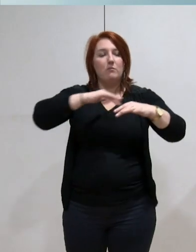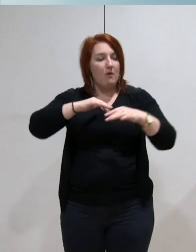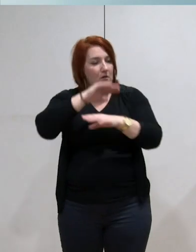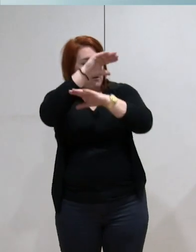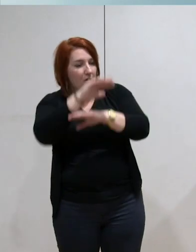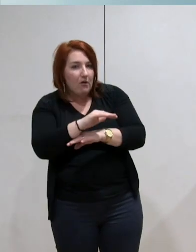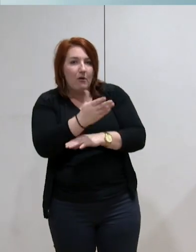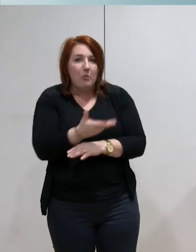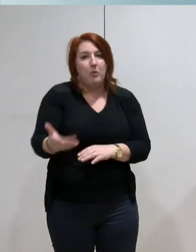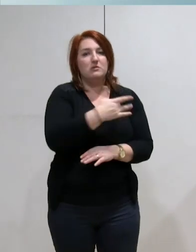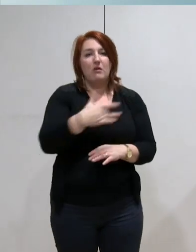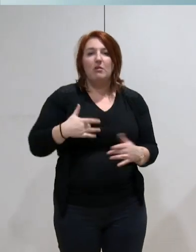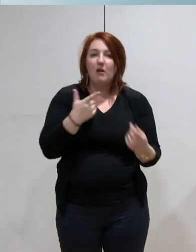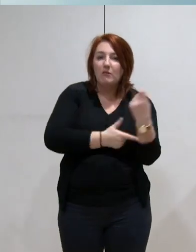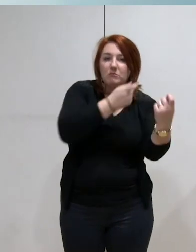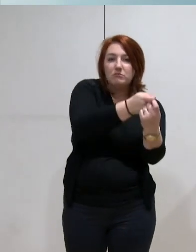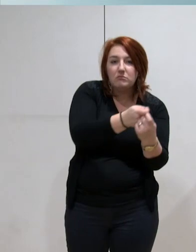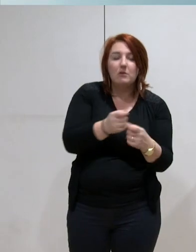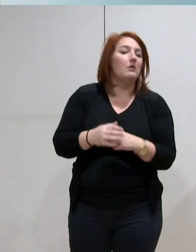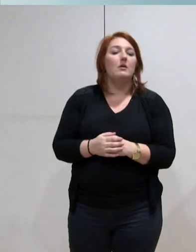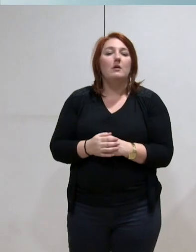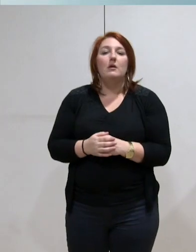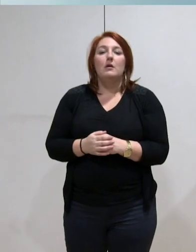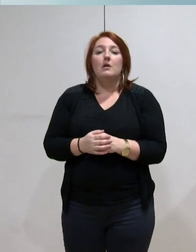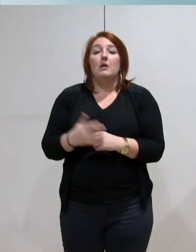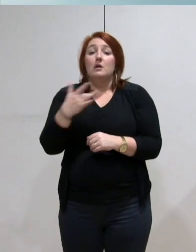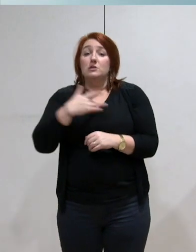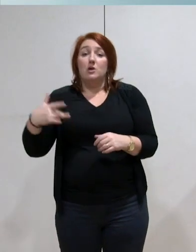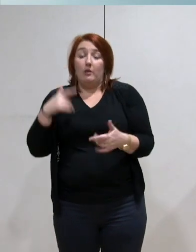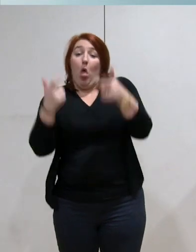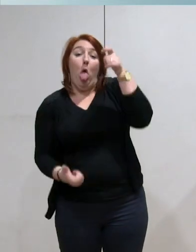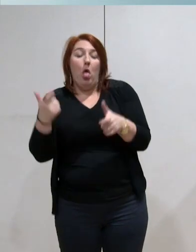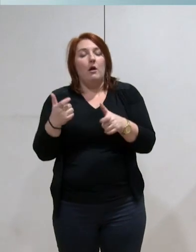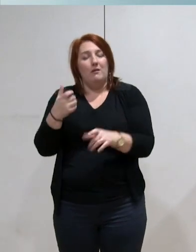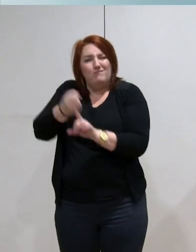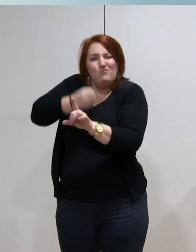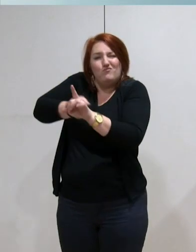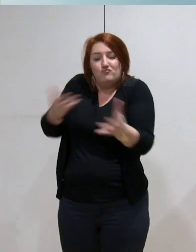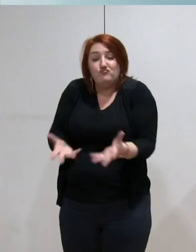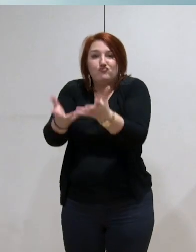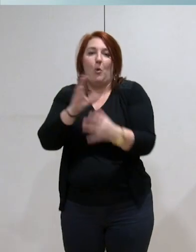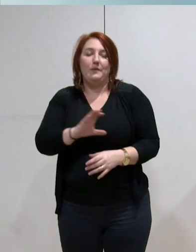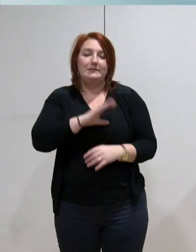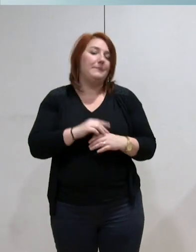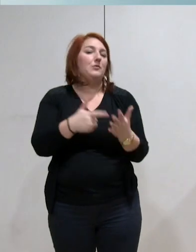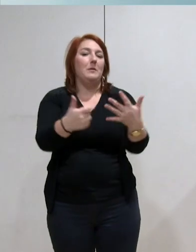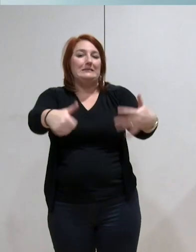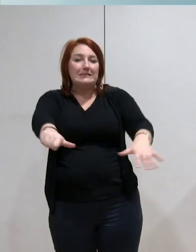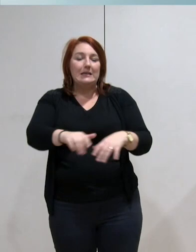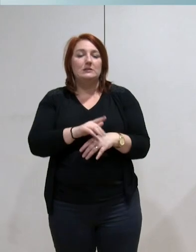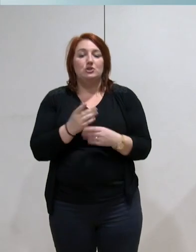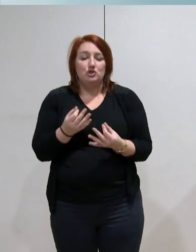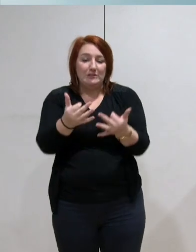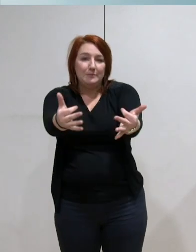et luttera contre la santé précarité en 2016 des action de sensibilisation et d'information sur la